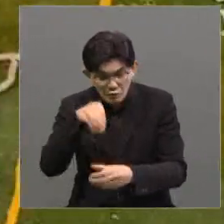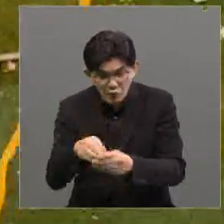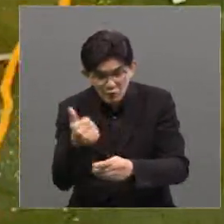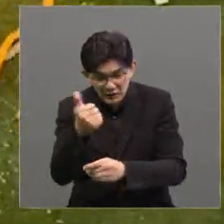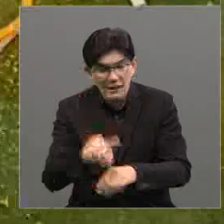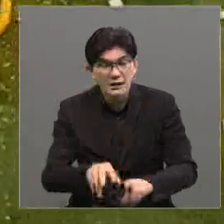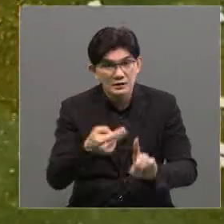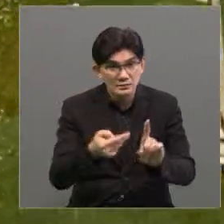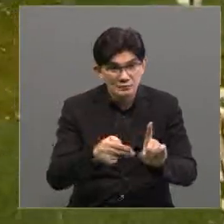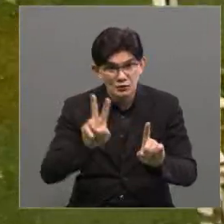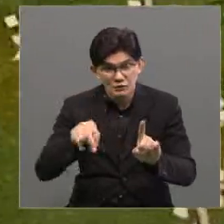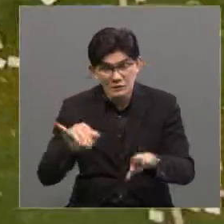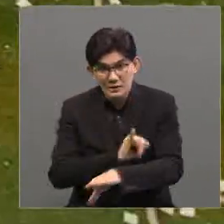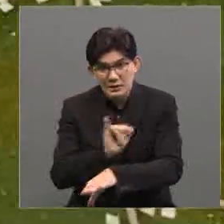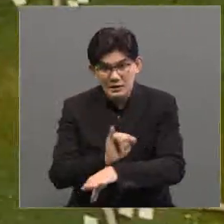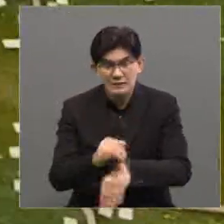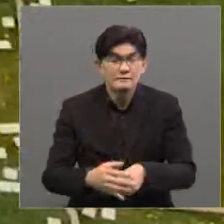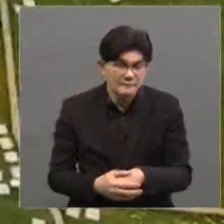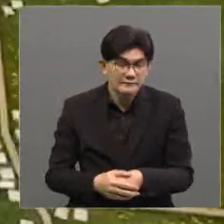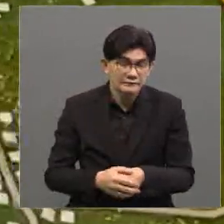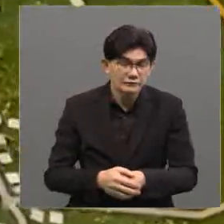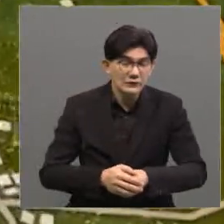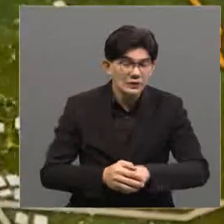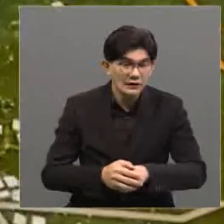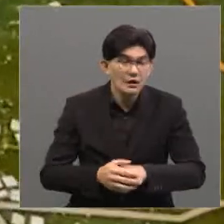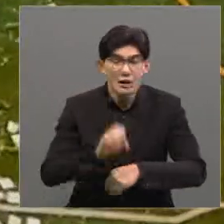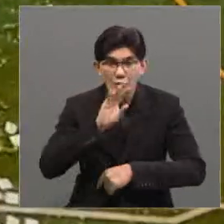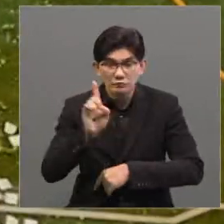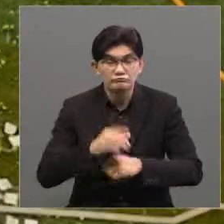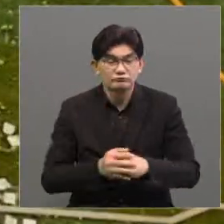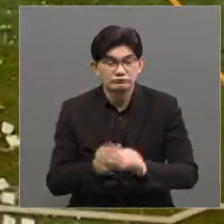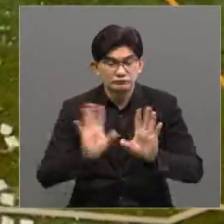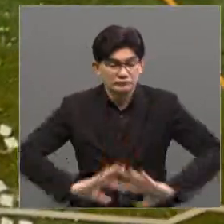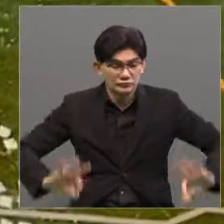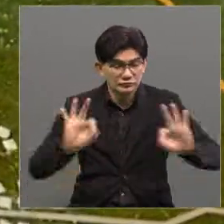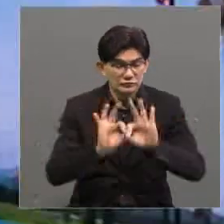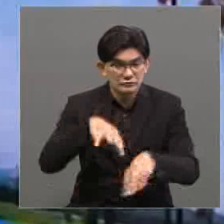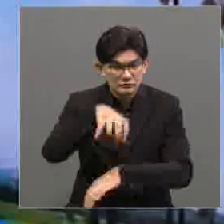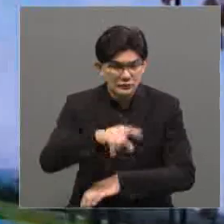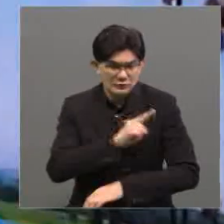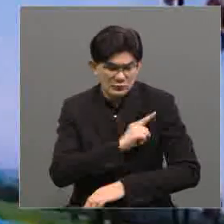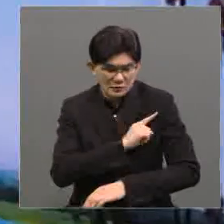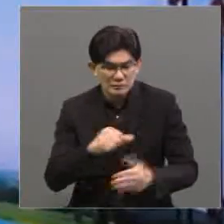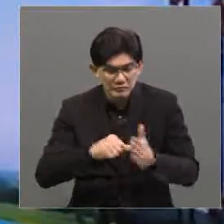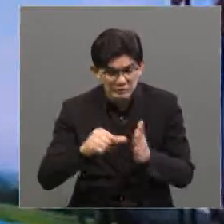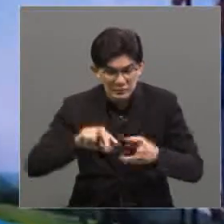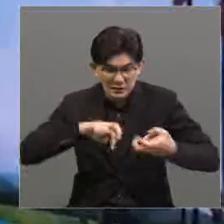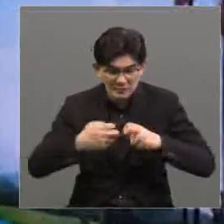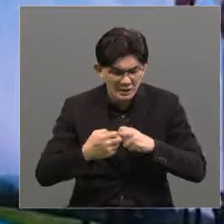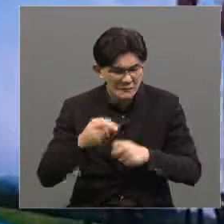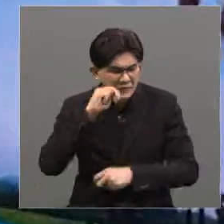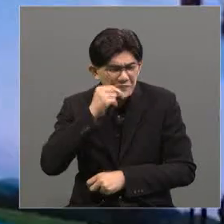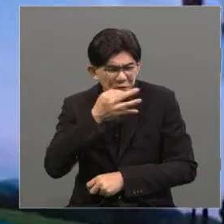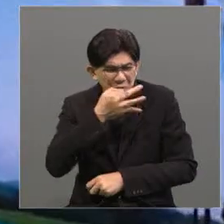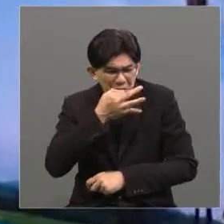งได้อีก 12,000 ไร่โดยทางรัฐมนตรีธรรมนัสนะครับยังได้ย้ำให้หน่วยงานที่เกี่ยวข้องเนี่ยร่วมกันเร่งแก้ไขปัญหาน้ำเค็